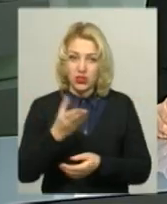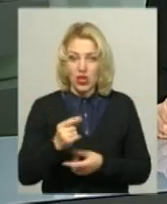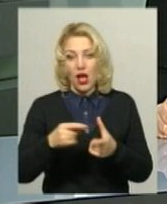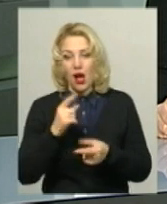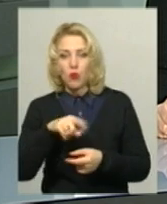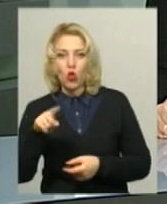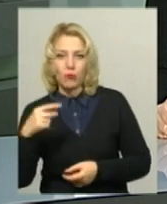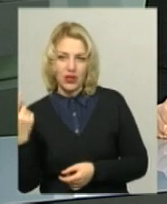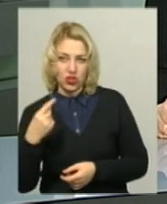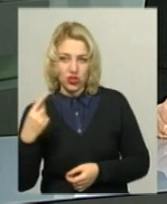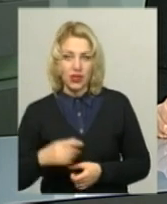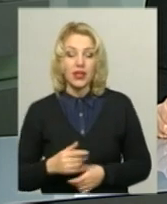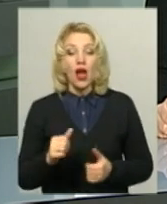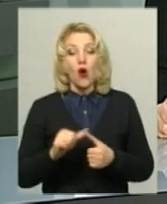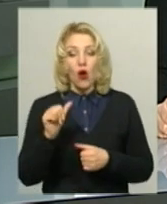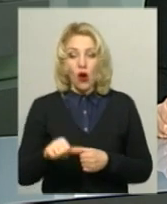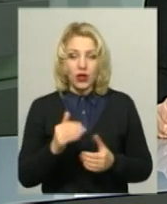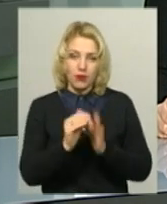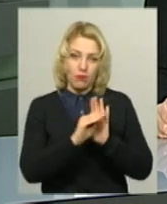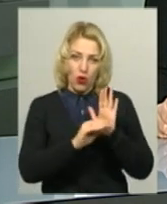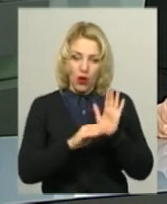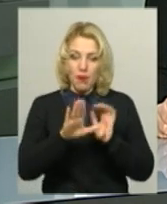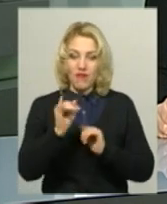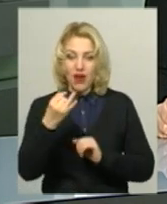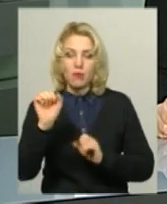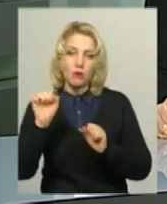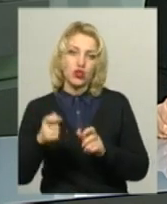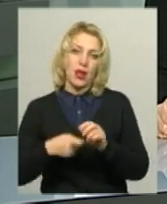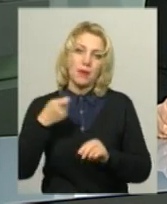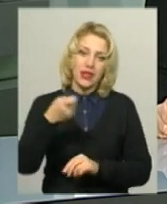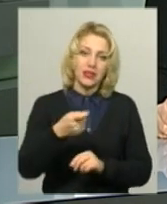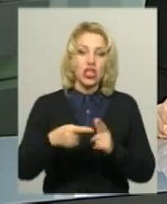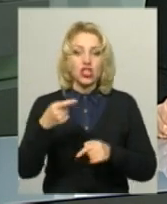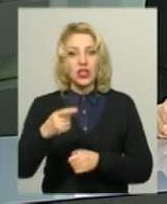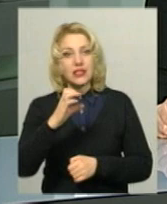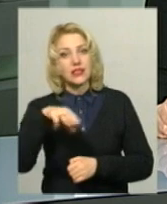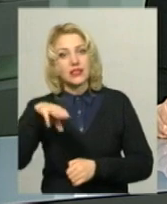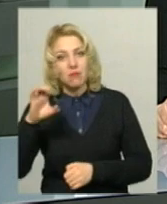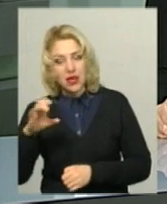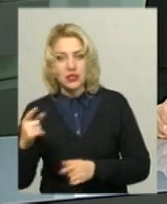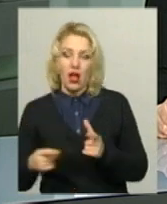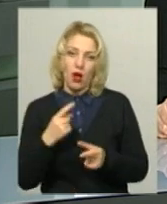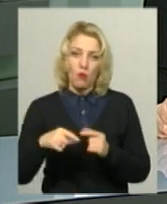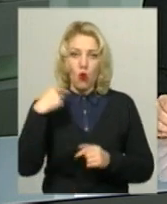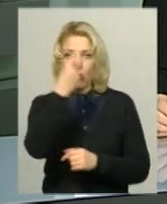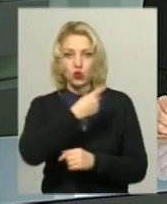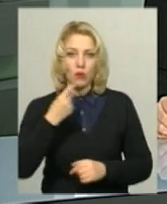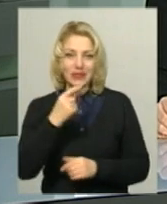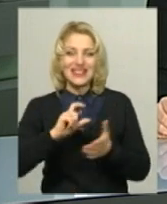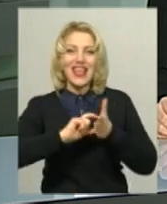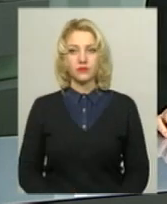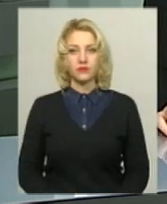Окрім програми «Вайбер» подати показники лічильника можна через смс-повідомлення або в особистому кабінеті на сайті «Пад Хмельницьк